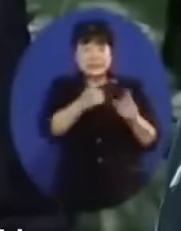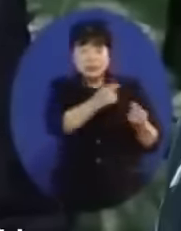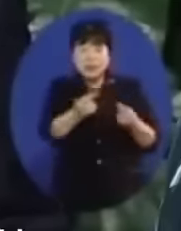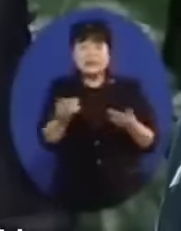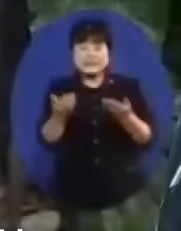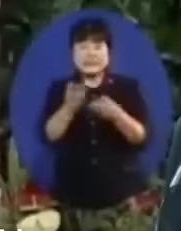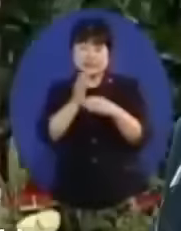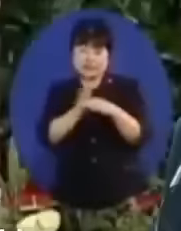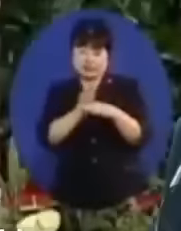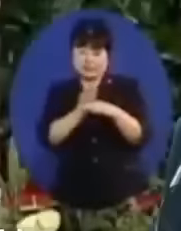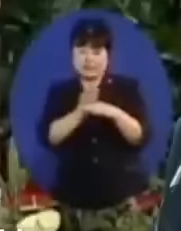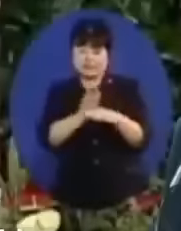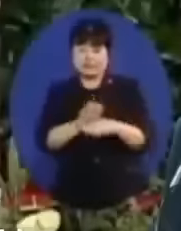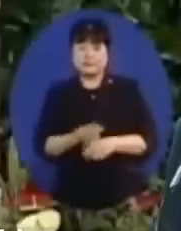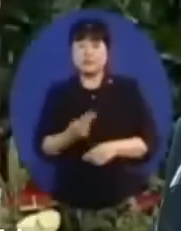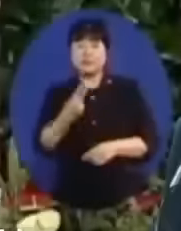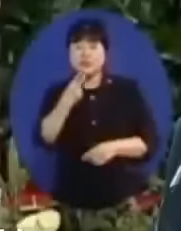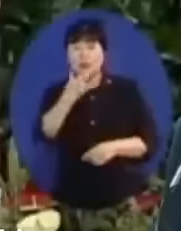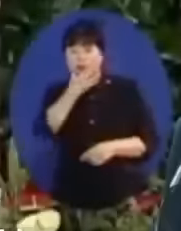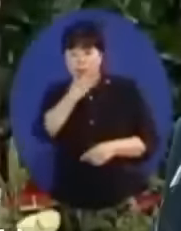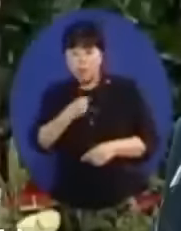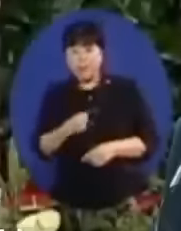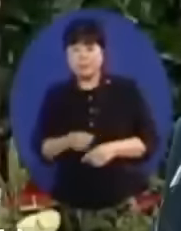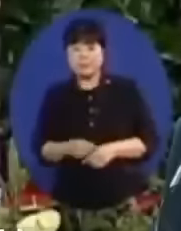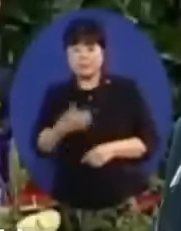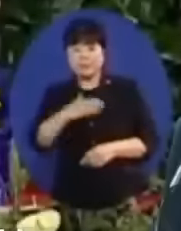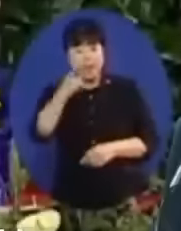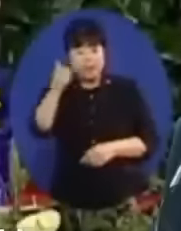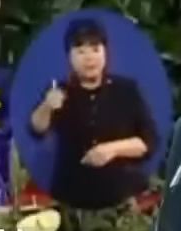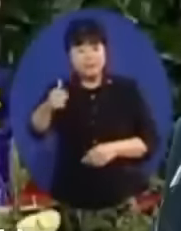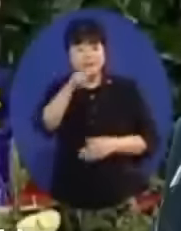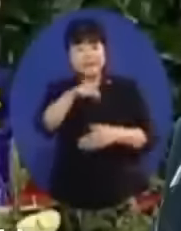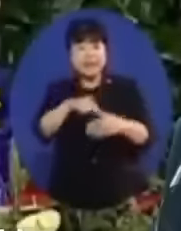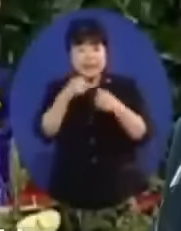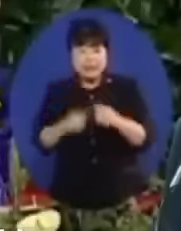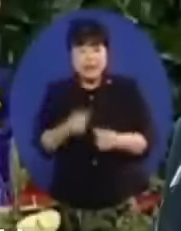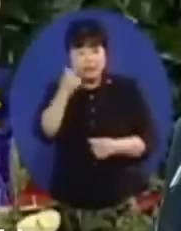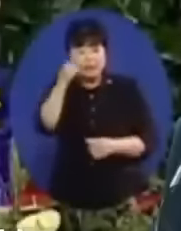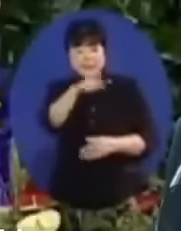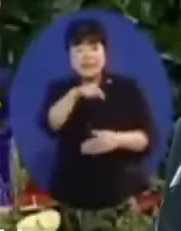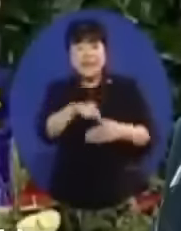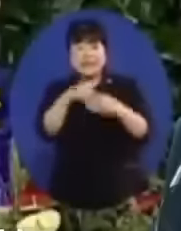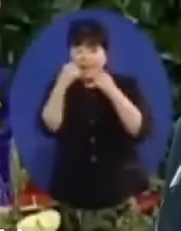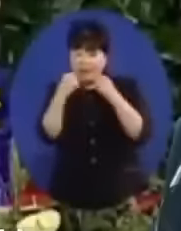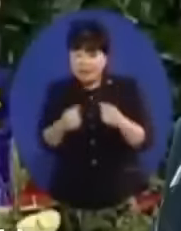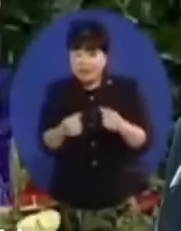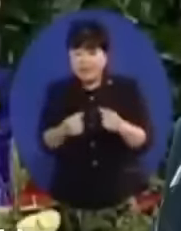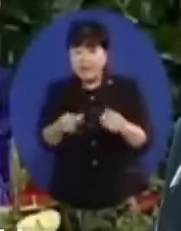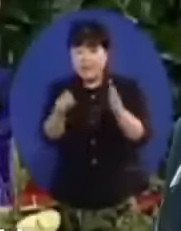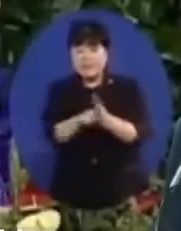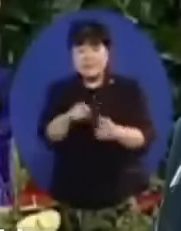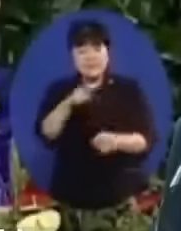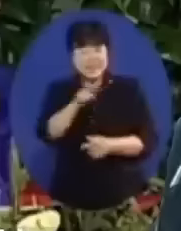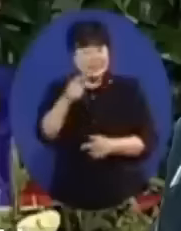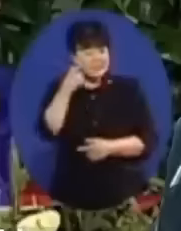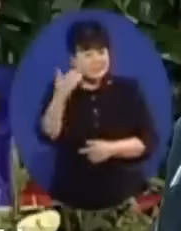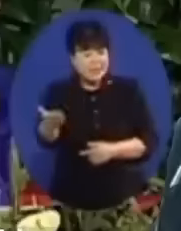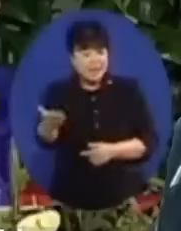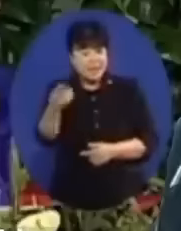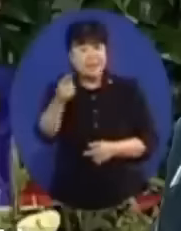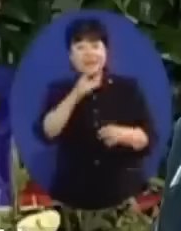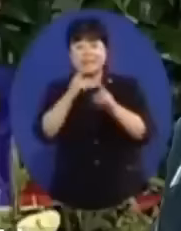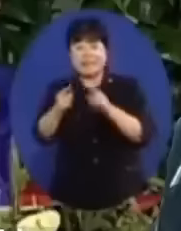하셨습니다. 요한복음 14장 10절에 내가 아버지 안에 거하고 아버지는 내 안에 거하는 것을 내가 믿지 아니하느냐. 내가